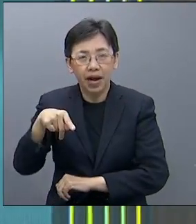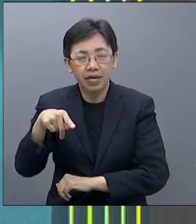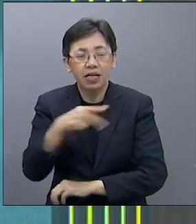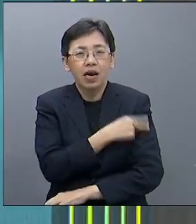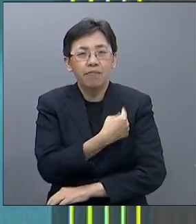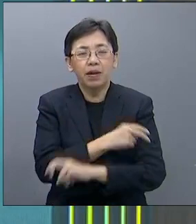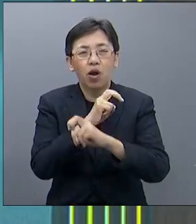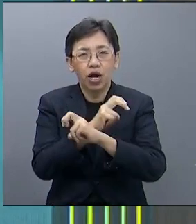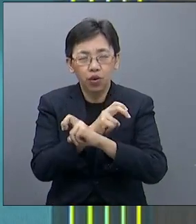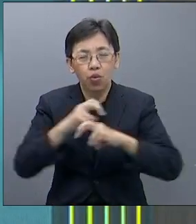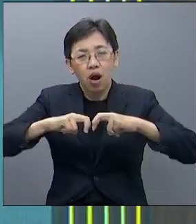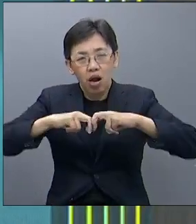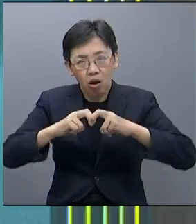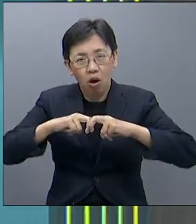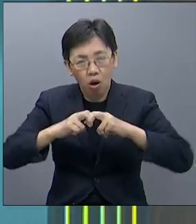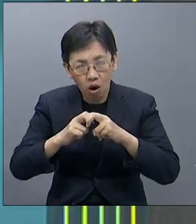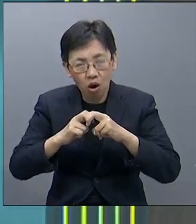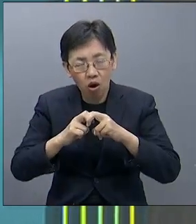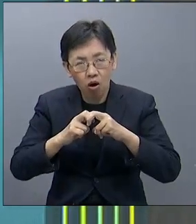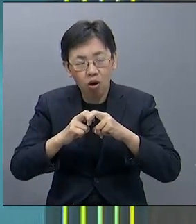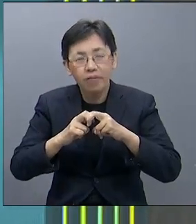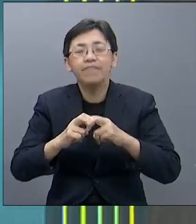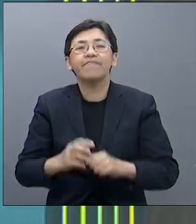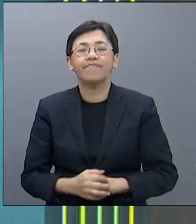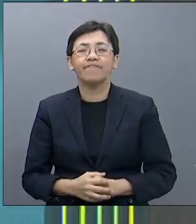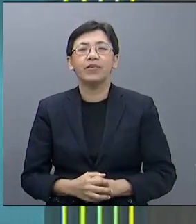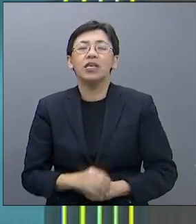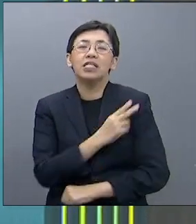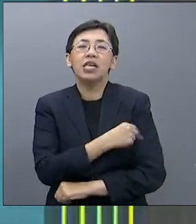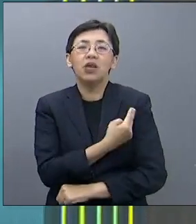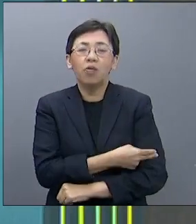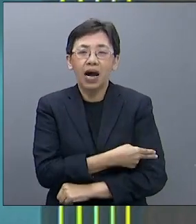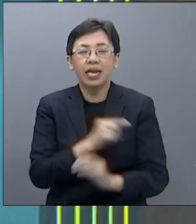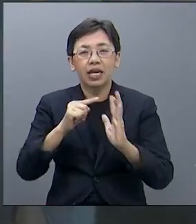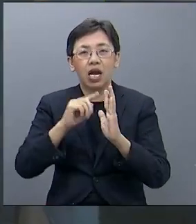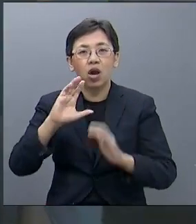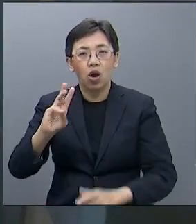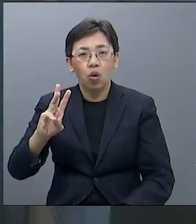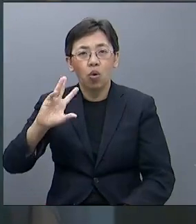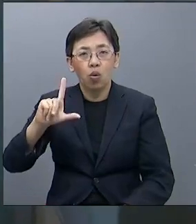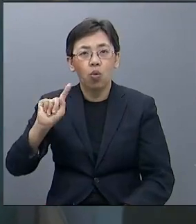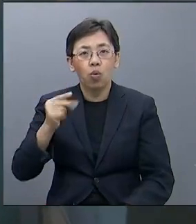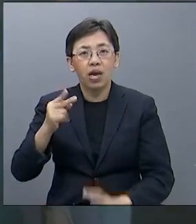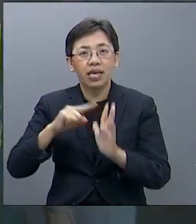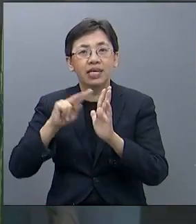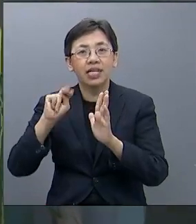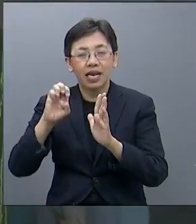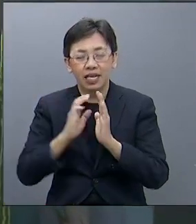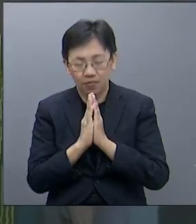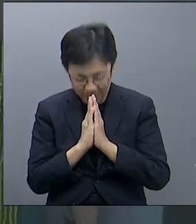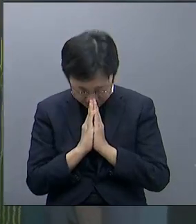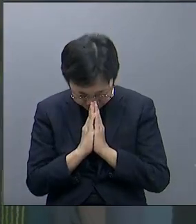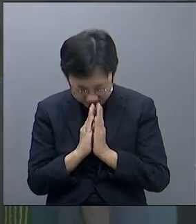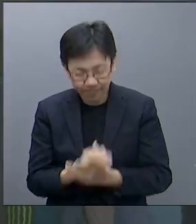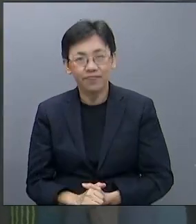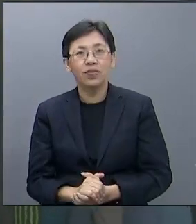กระดูกและข้อเฉพาะทางด้านการบาดเจ็บของกระดูกนะคะโรงพยาบาลเวชธานีค่ะสวัสดีคุณหมอ สว ั สดีครับหมอครับ สวัสดีครับสวัสดีครับ คุณห